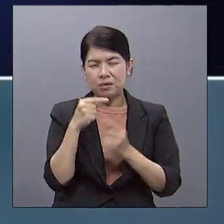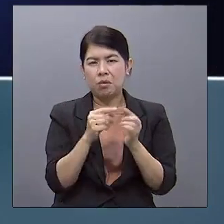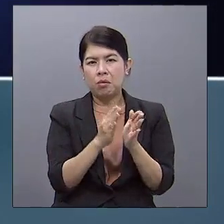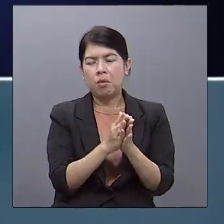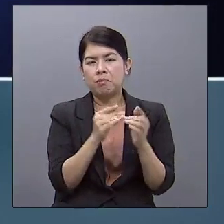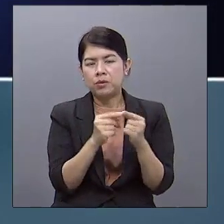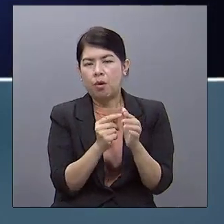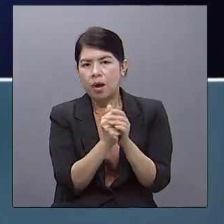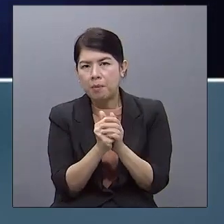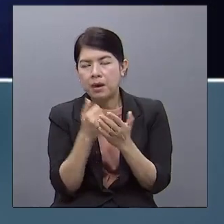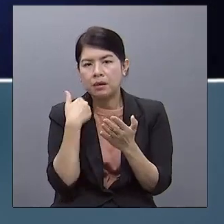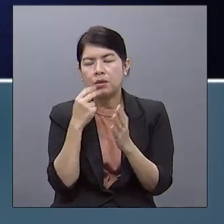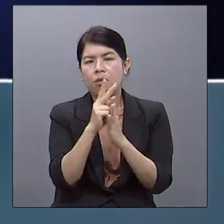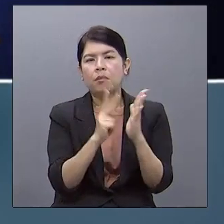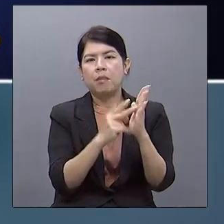เจ้าตัวยังอยู่ในต่างประเทศครับ